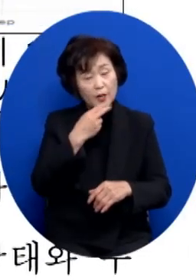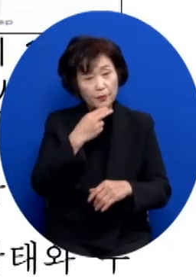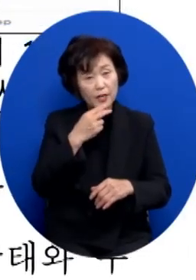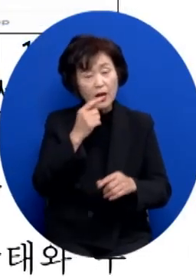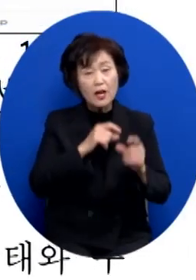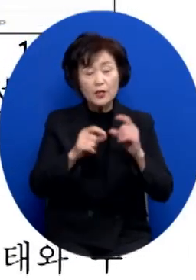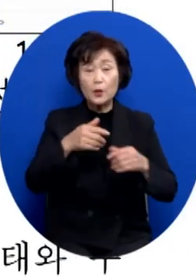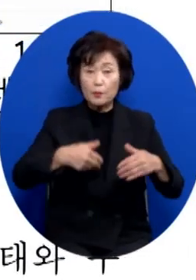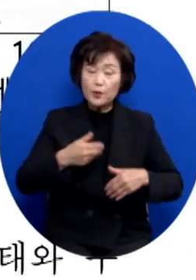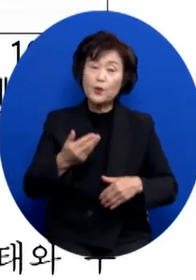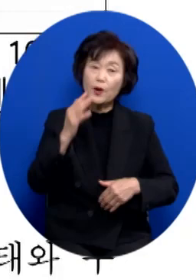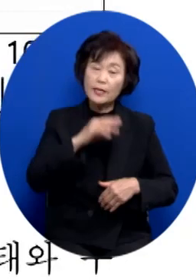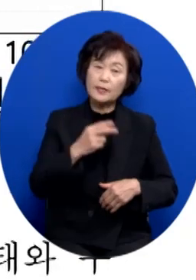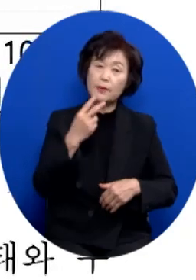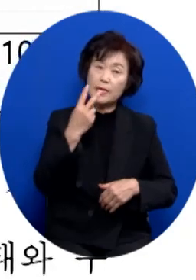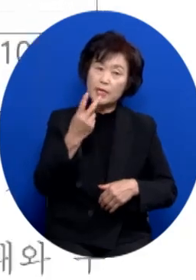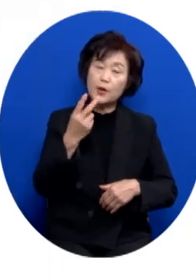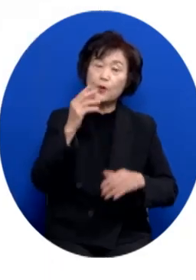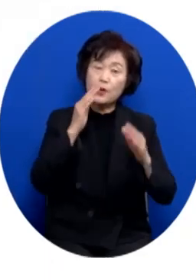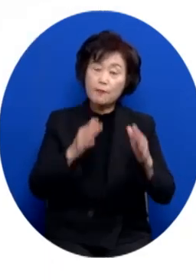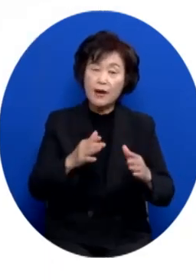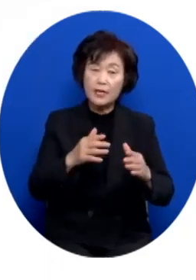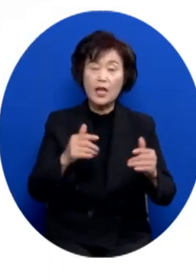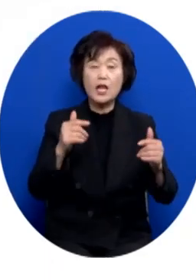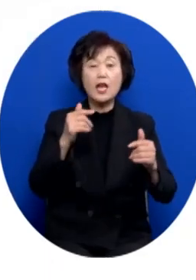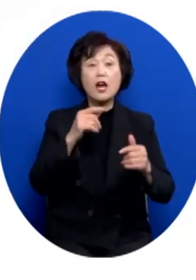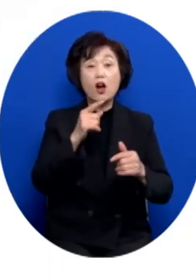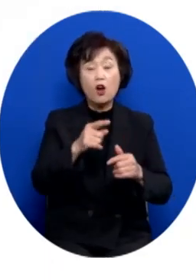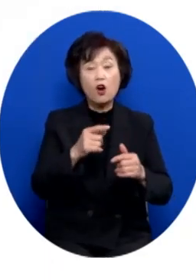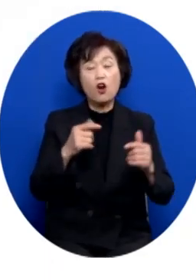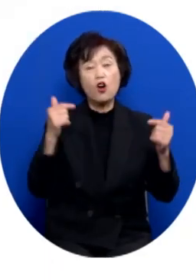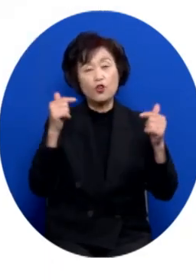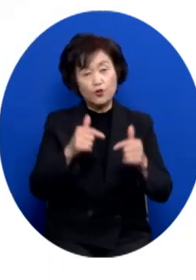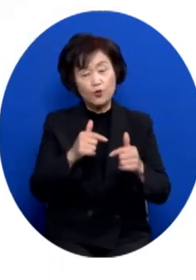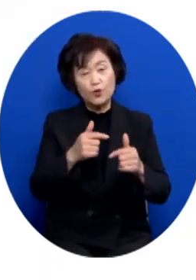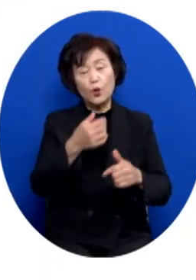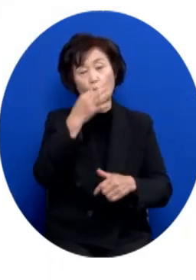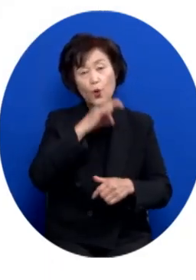시행 두 달 만에 26% 급감한 것은 고무적이라고 평가했습니다.